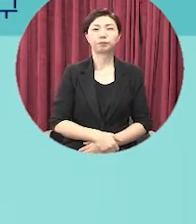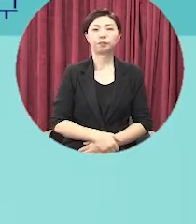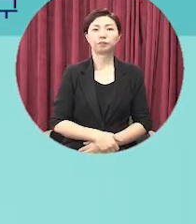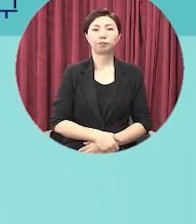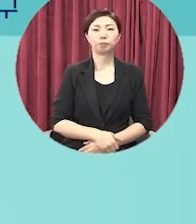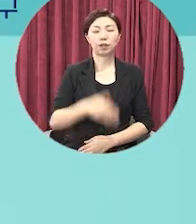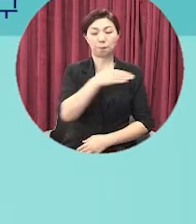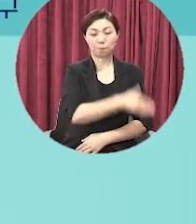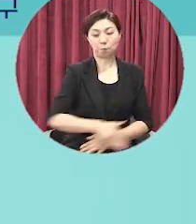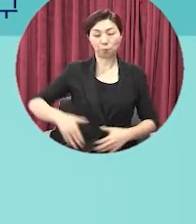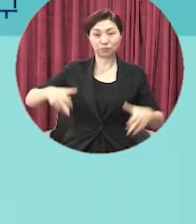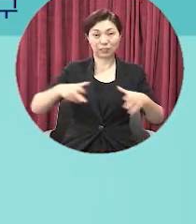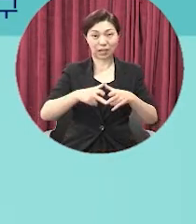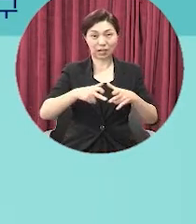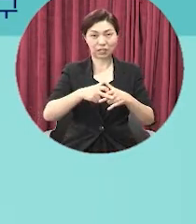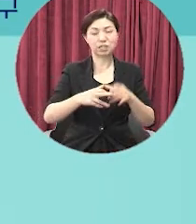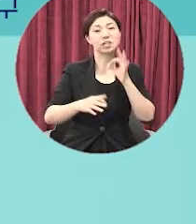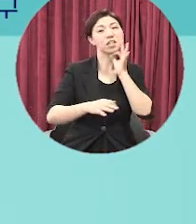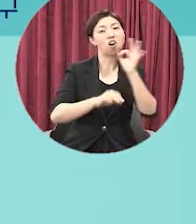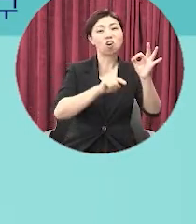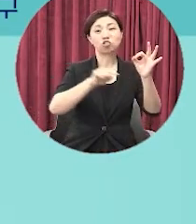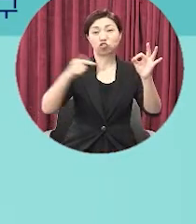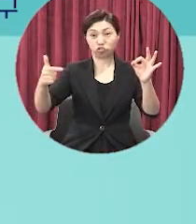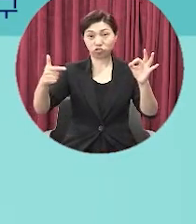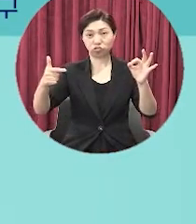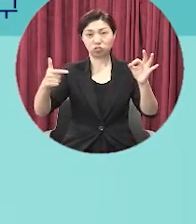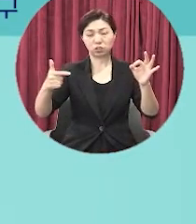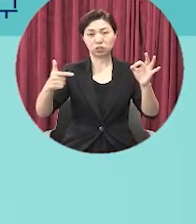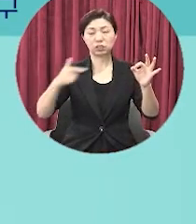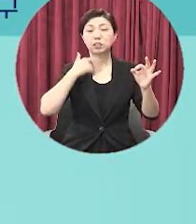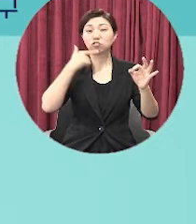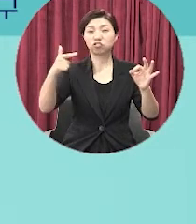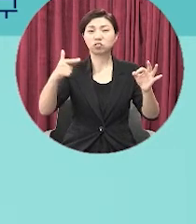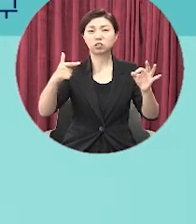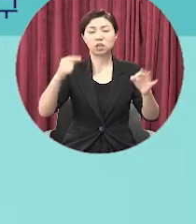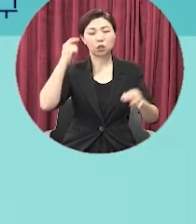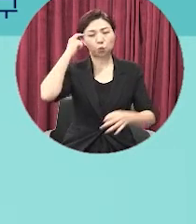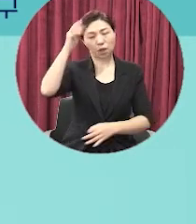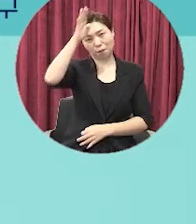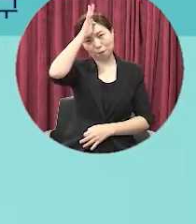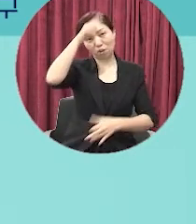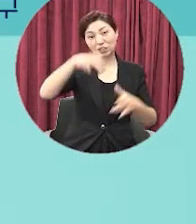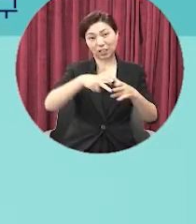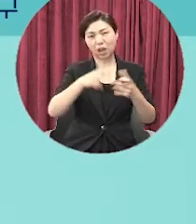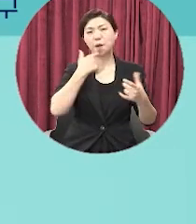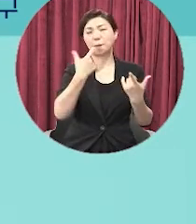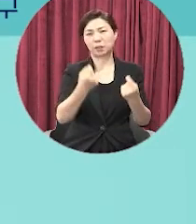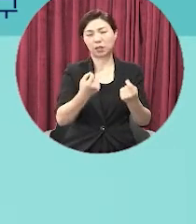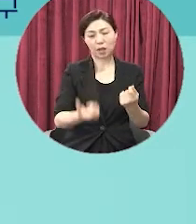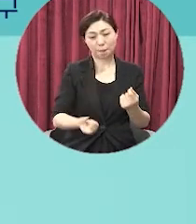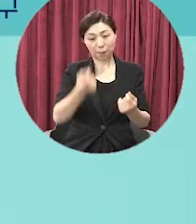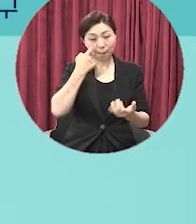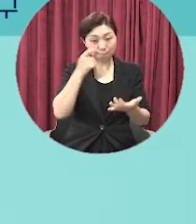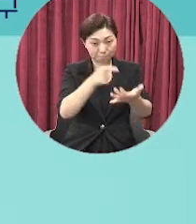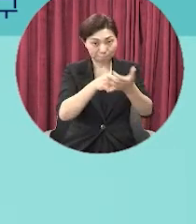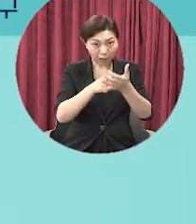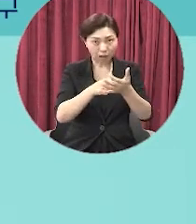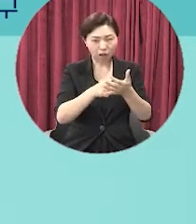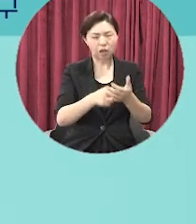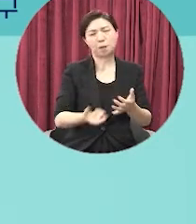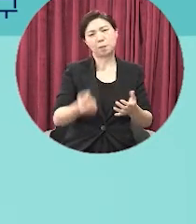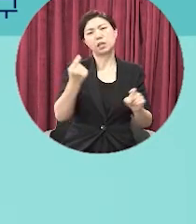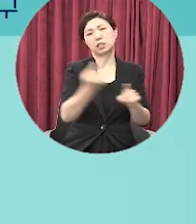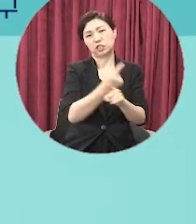어찌 장애에서는 0에서 6세 미만 에서는 어 내 벽면 장애아 마찬가지로 조기 진단 조기 치료 개입이 필요